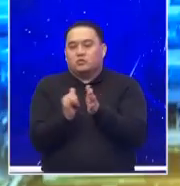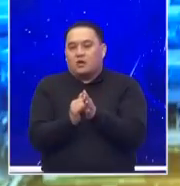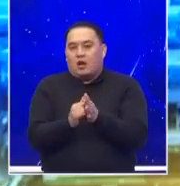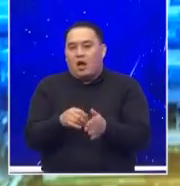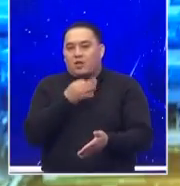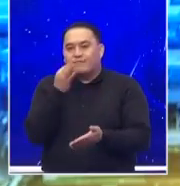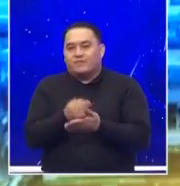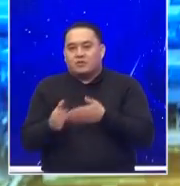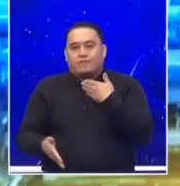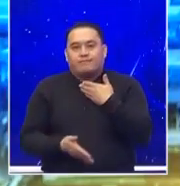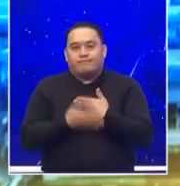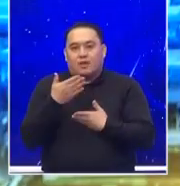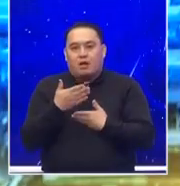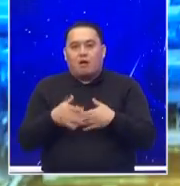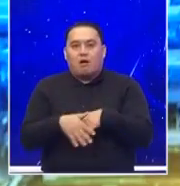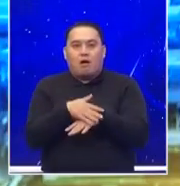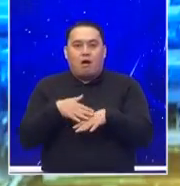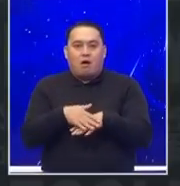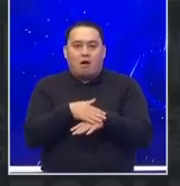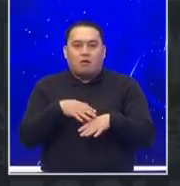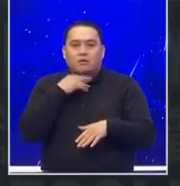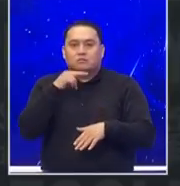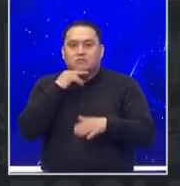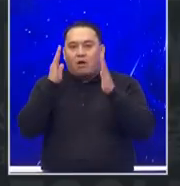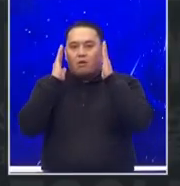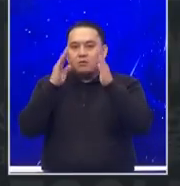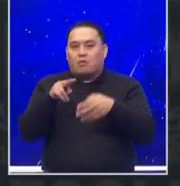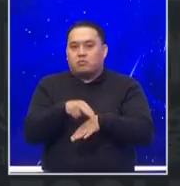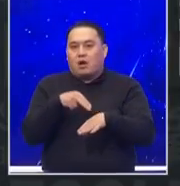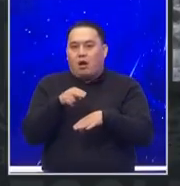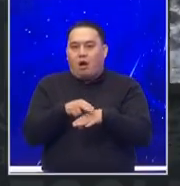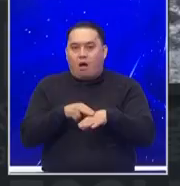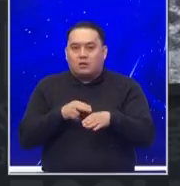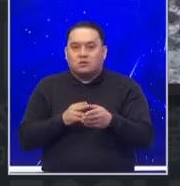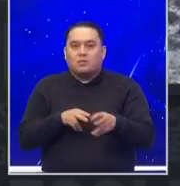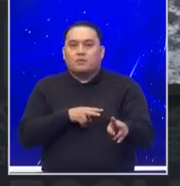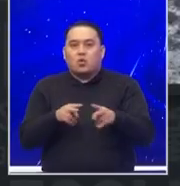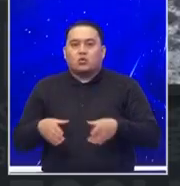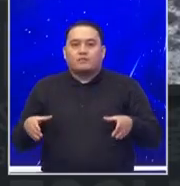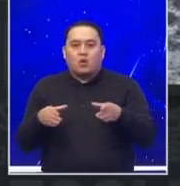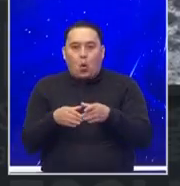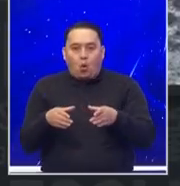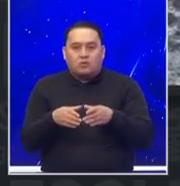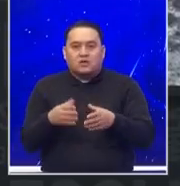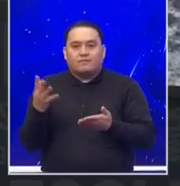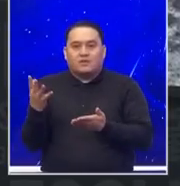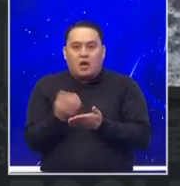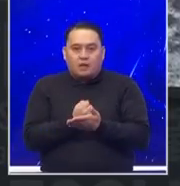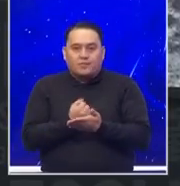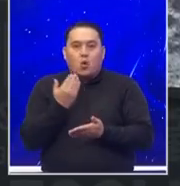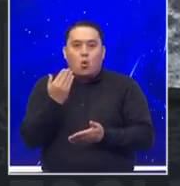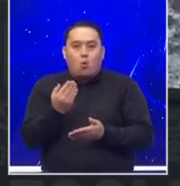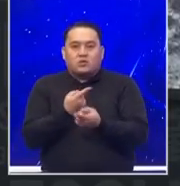тартылды. Әлеуметтік желіде халықтың назарын аудармақ болғандар ісін полиция қызметкерлері мониторинг жүргізу барысында анықтаған.